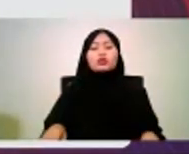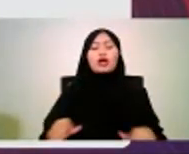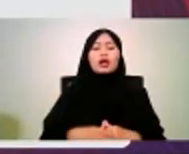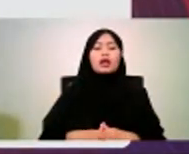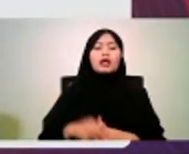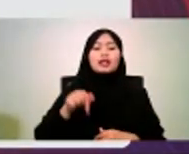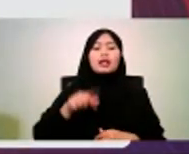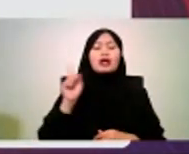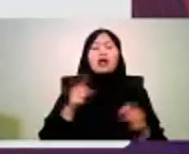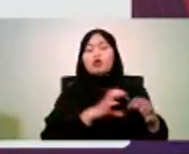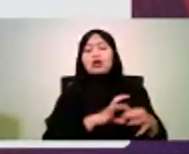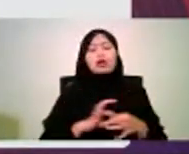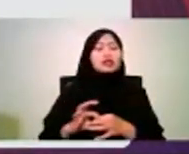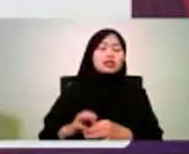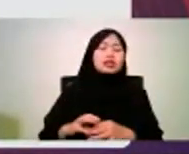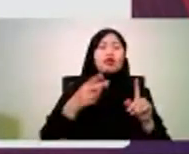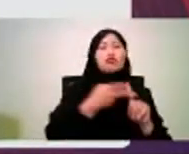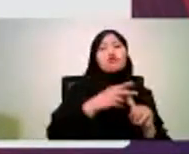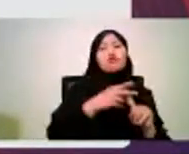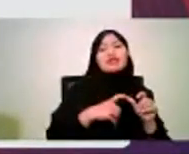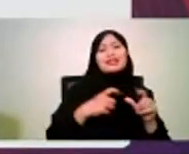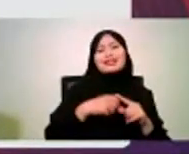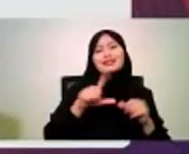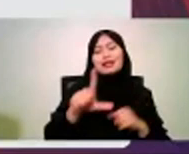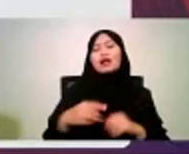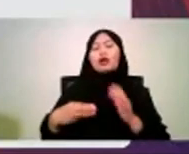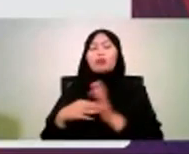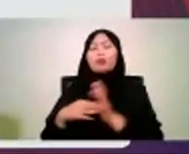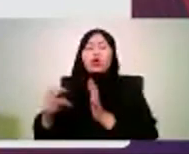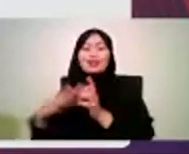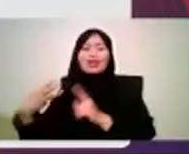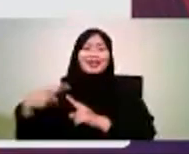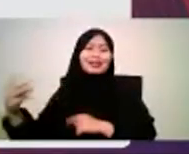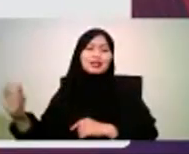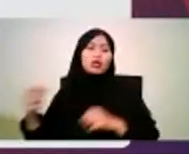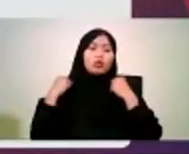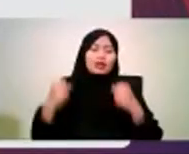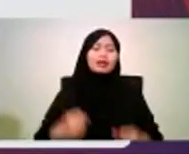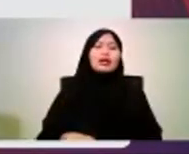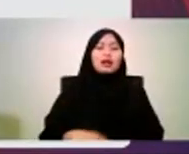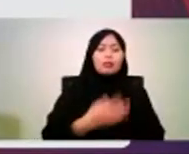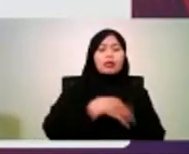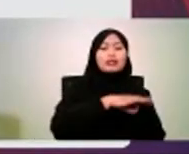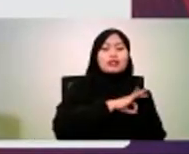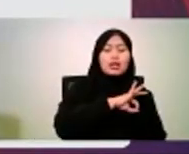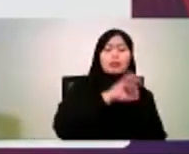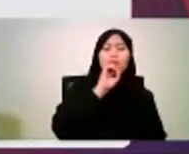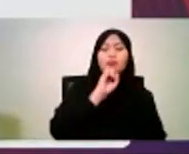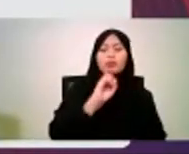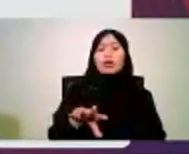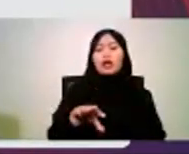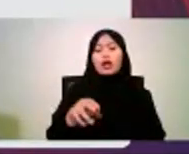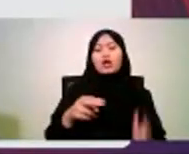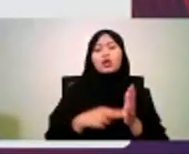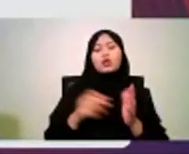koordinasi Fiska mulut yang sangat-sangat erat hingga Indonesia ingat bahwa presiden Dino tatlo keuangan di